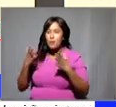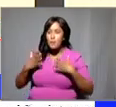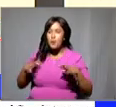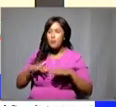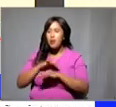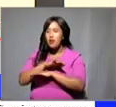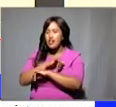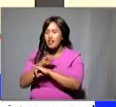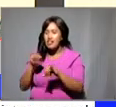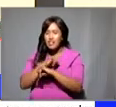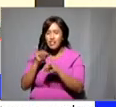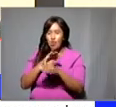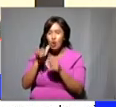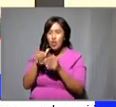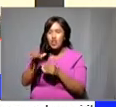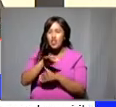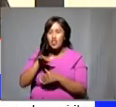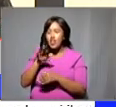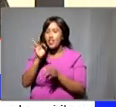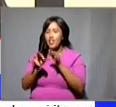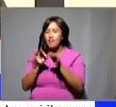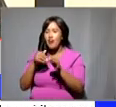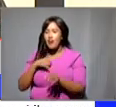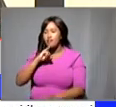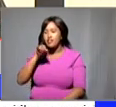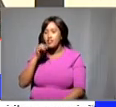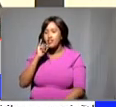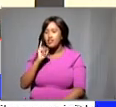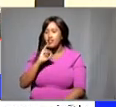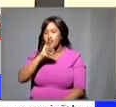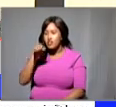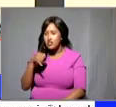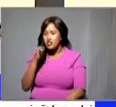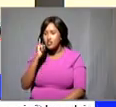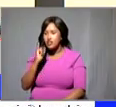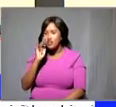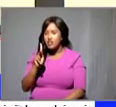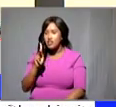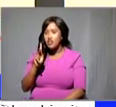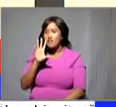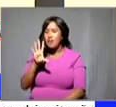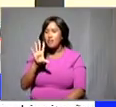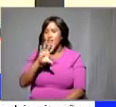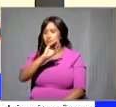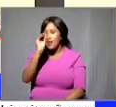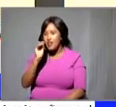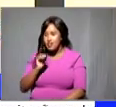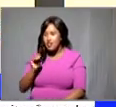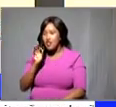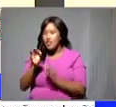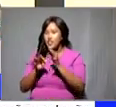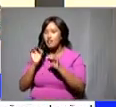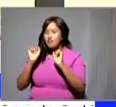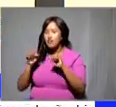ginya medha isio na ono gikoro wei na ajiki no ejiki ikoro 5% ugeme